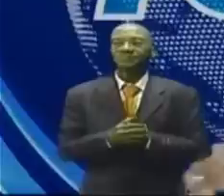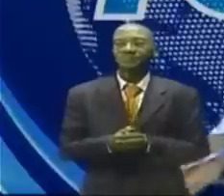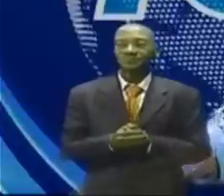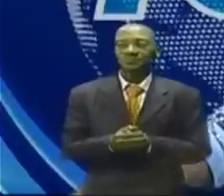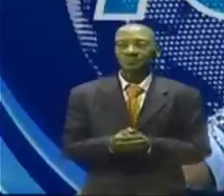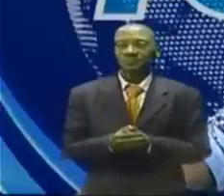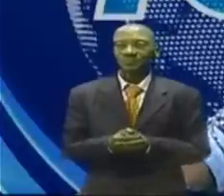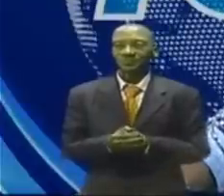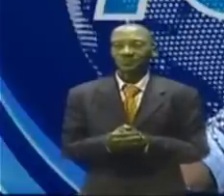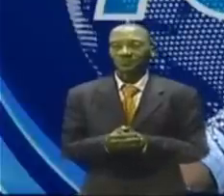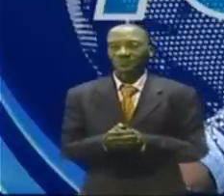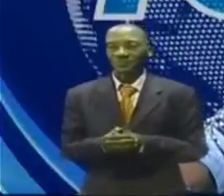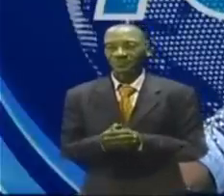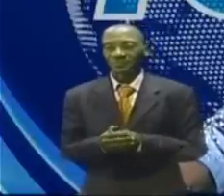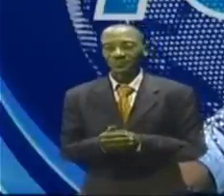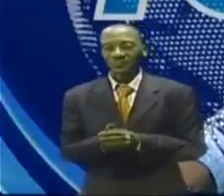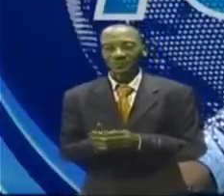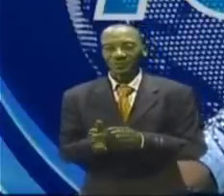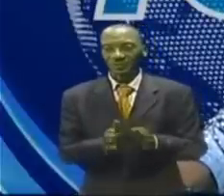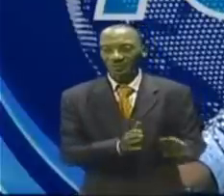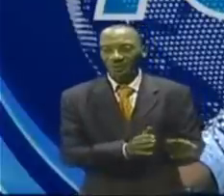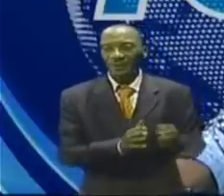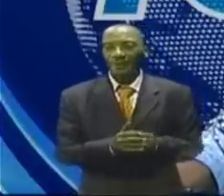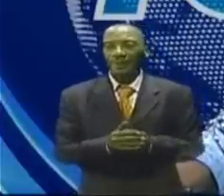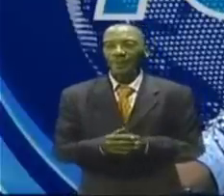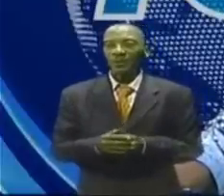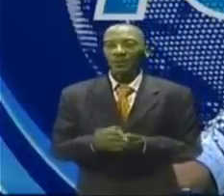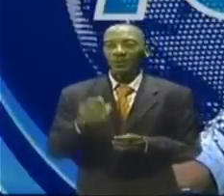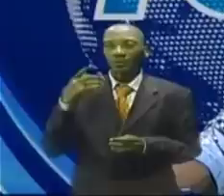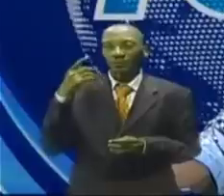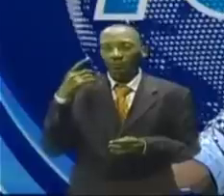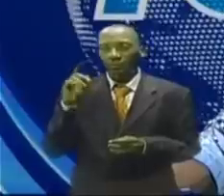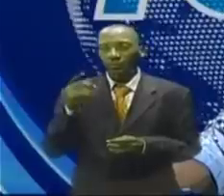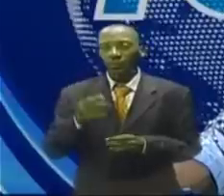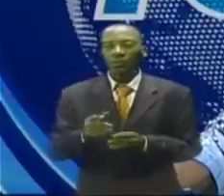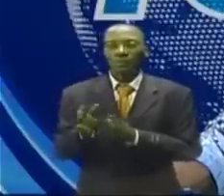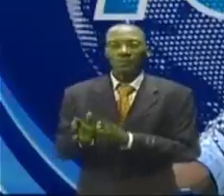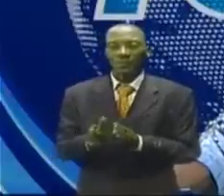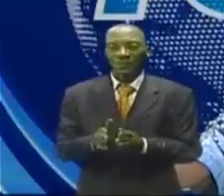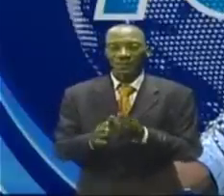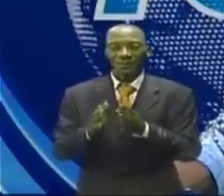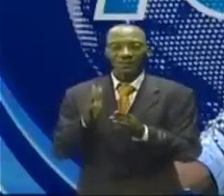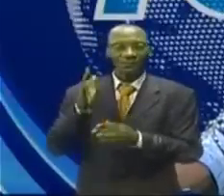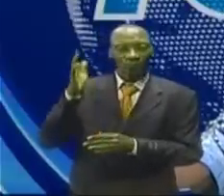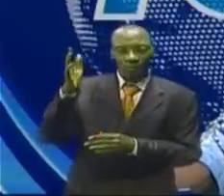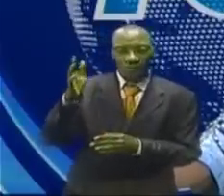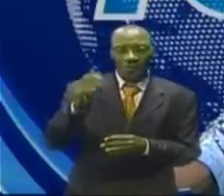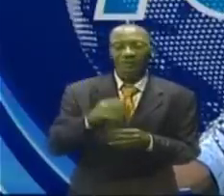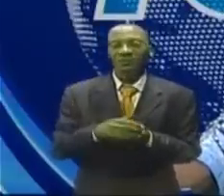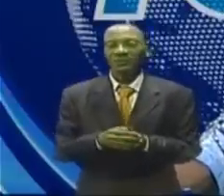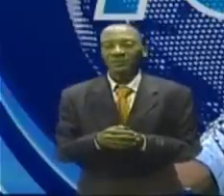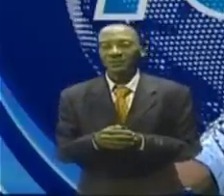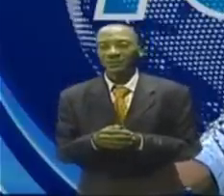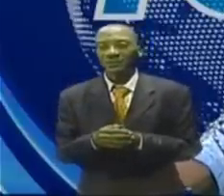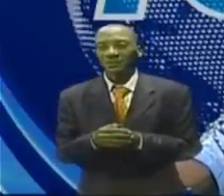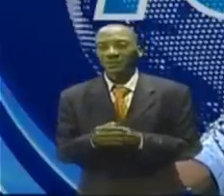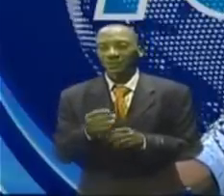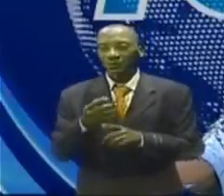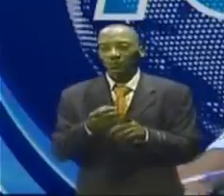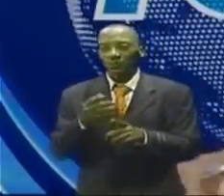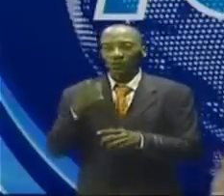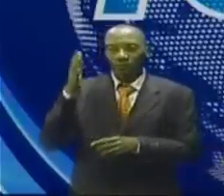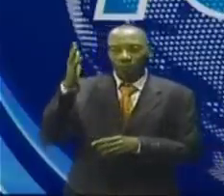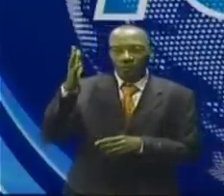la rentrée de septembre, les élèves des territoires de Sekibanza et Koulukula seront accueillis dans les nouvelles salles de